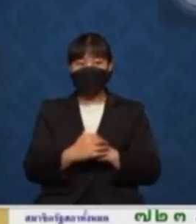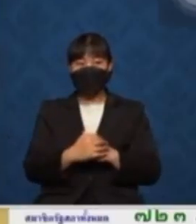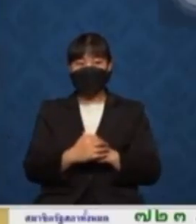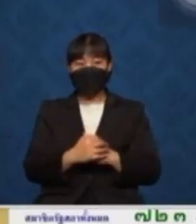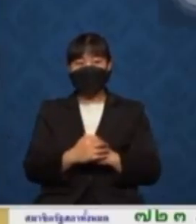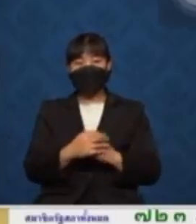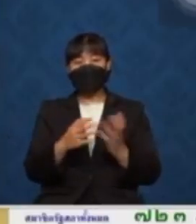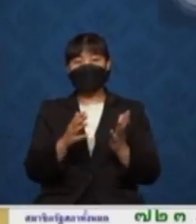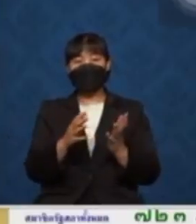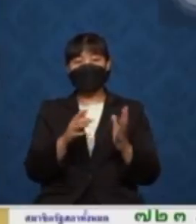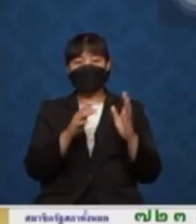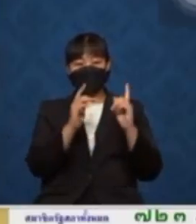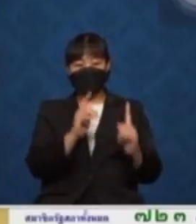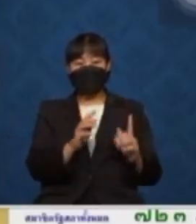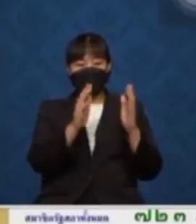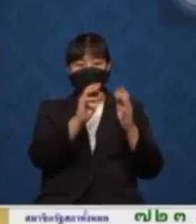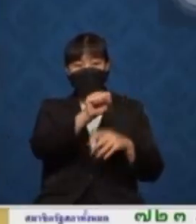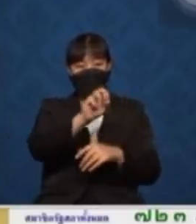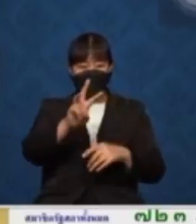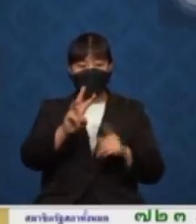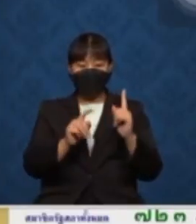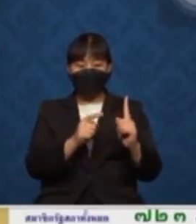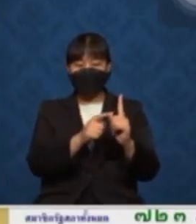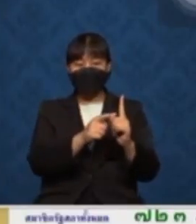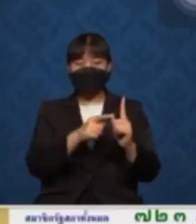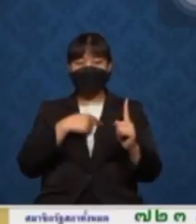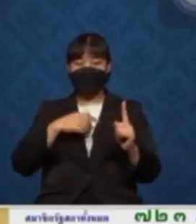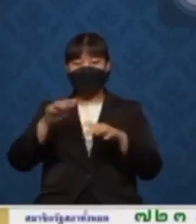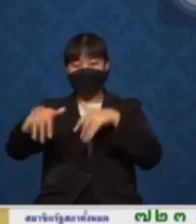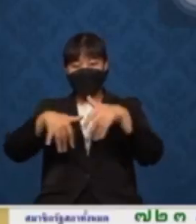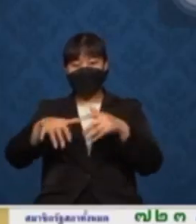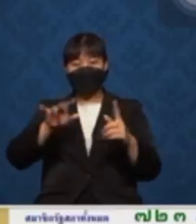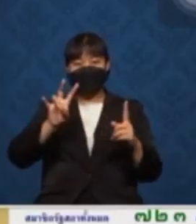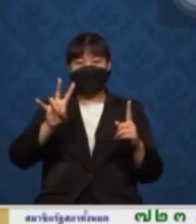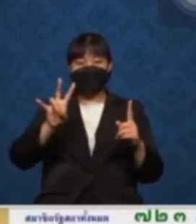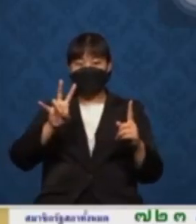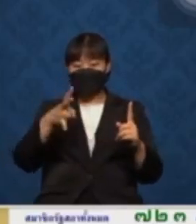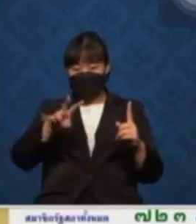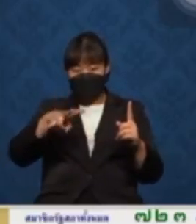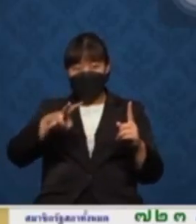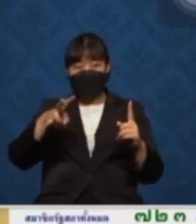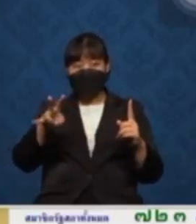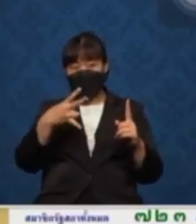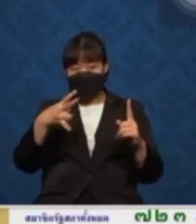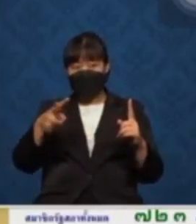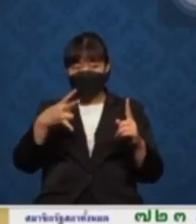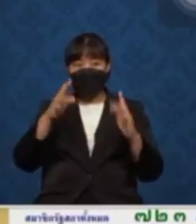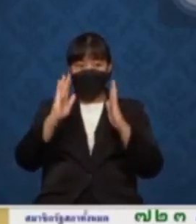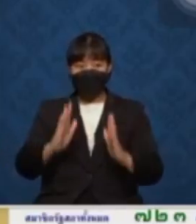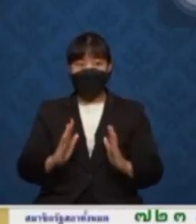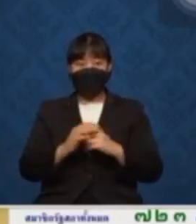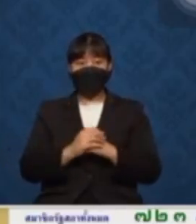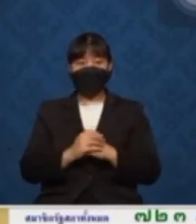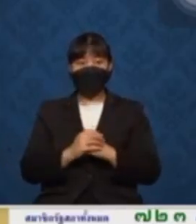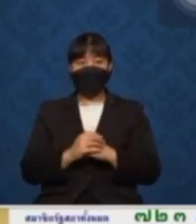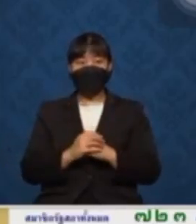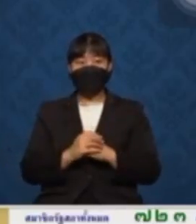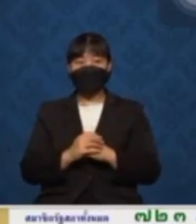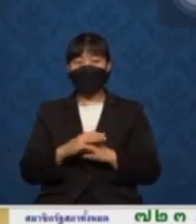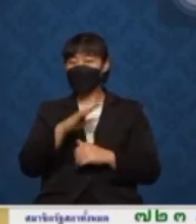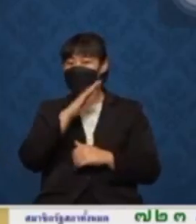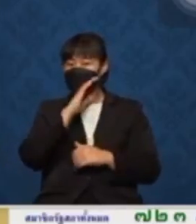คนแล้วใครที่สามารถควบคุมสว250คนได้จะมีอำนาจมากกว่าประชาชนทั้งหมด19ล้าน